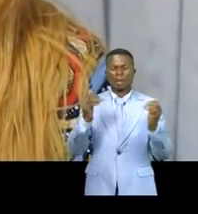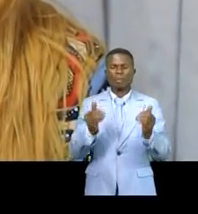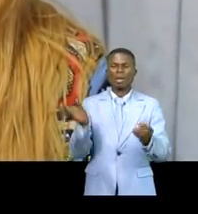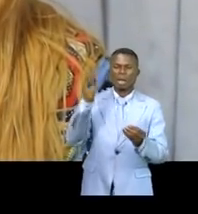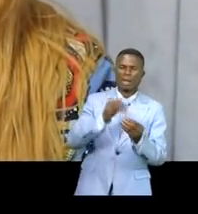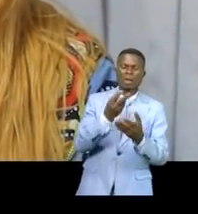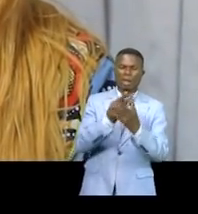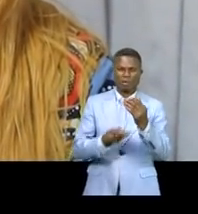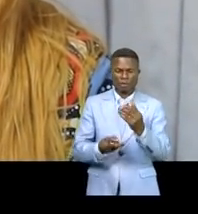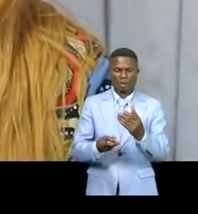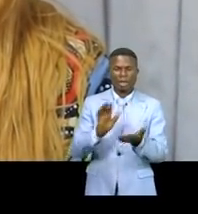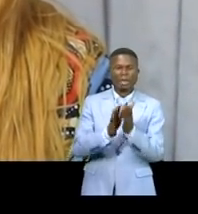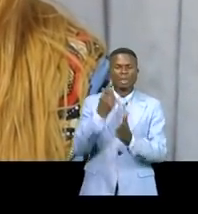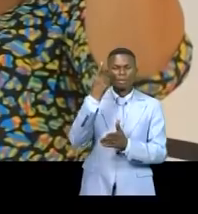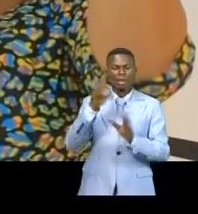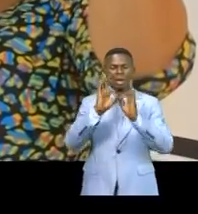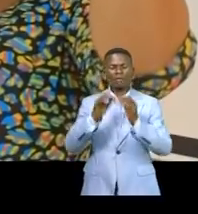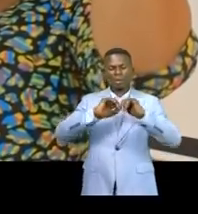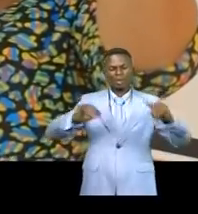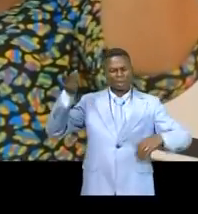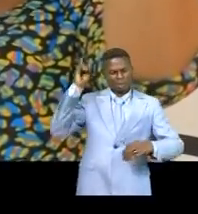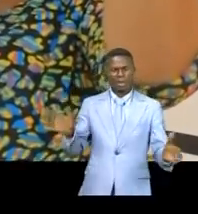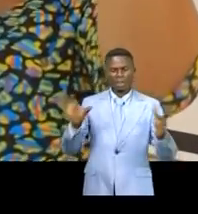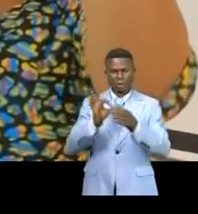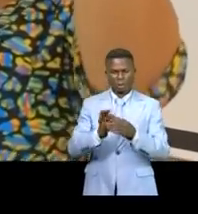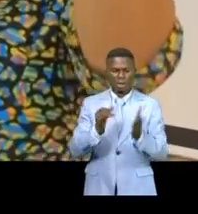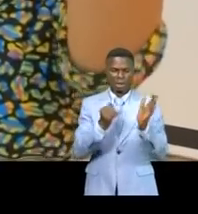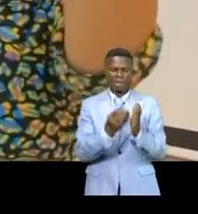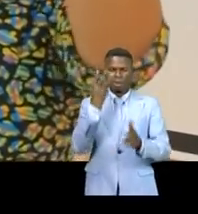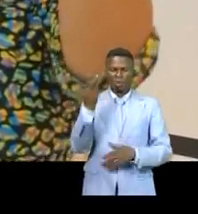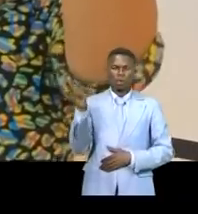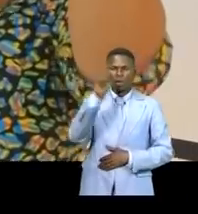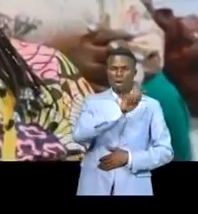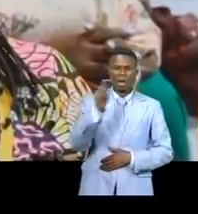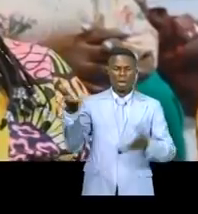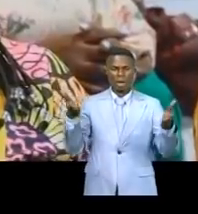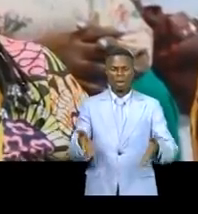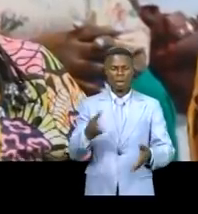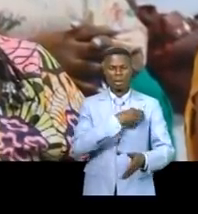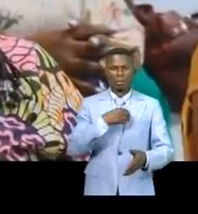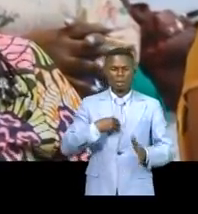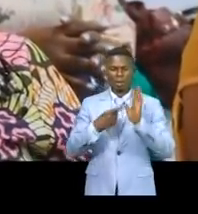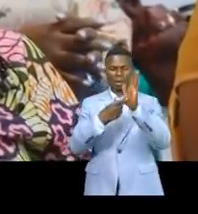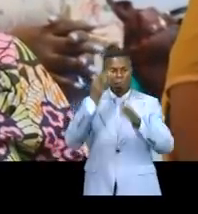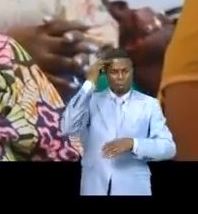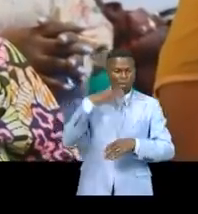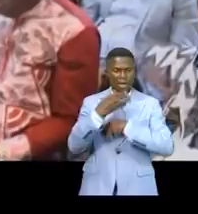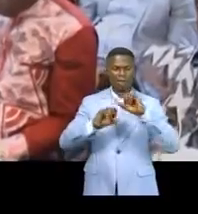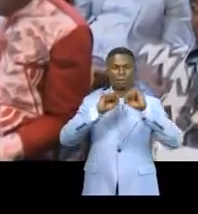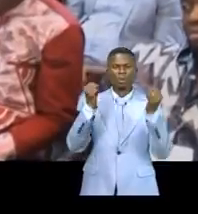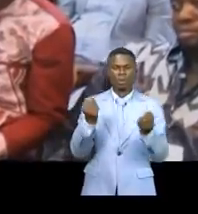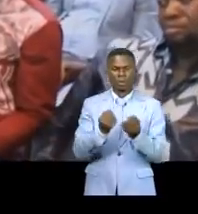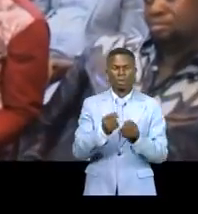et réunifier les familles en séparation. Le samedi 3 avril, en présence de la représentante du ministre des Affaires sociales,